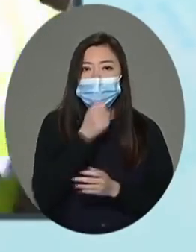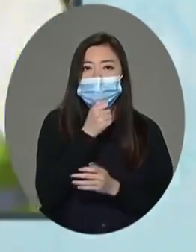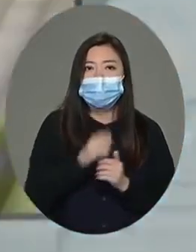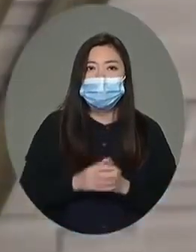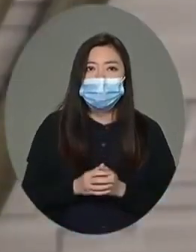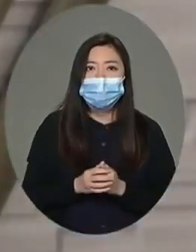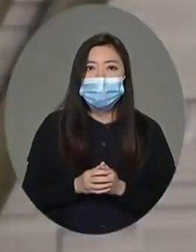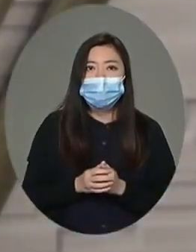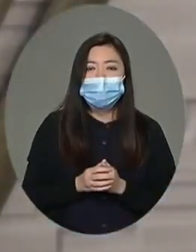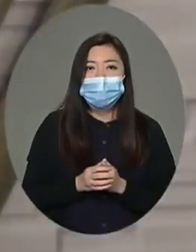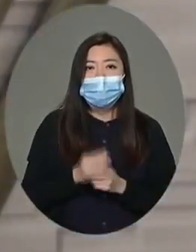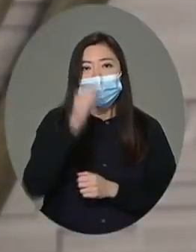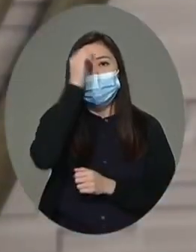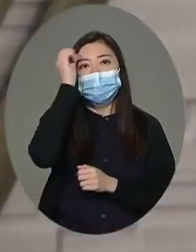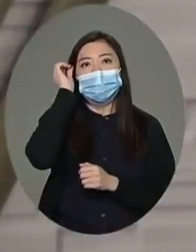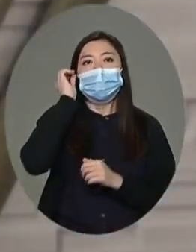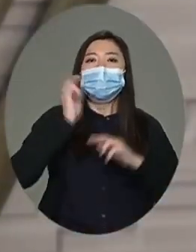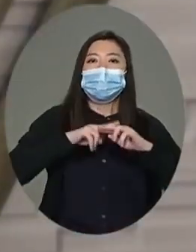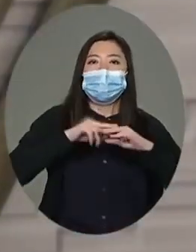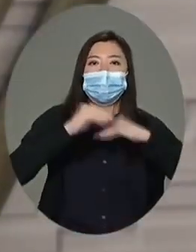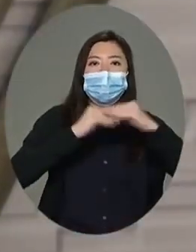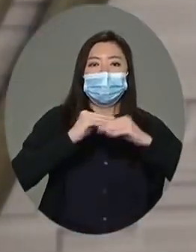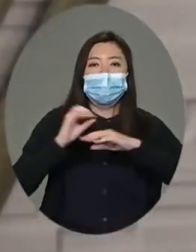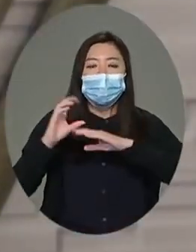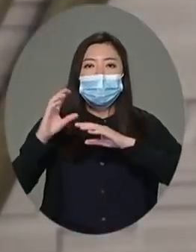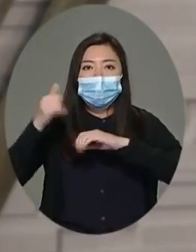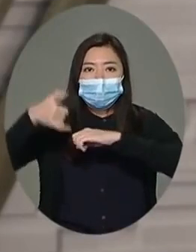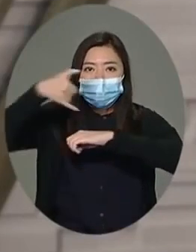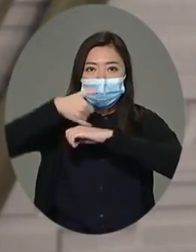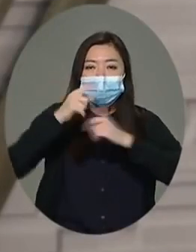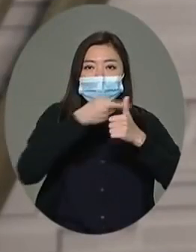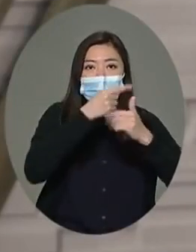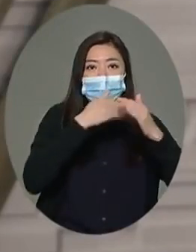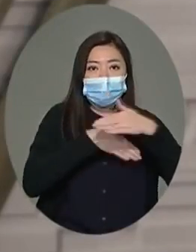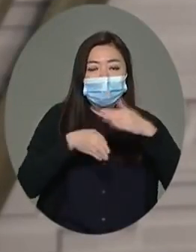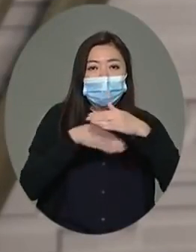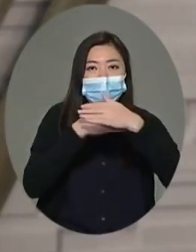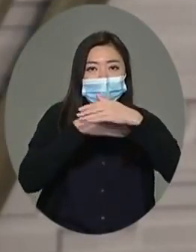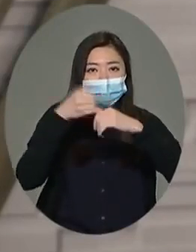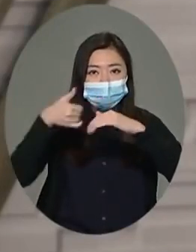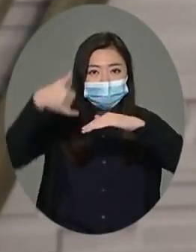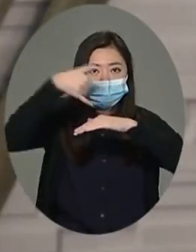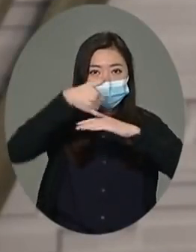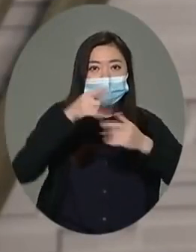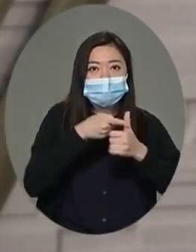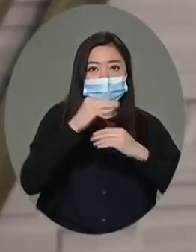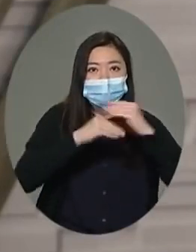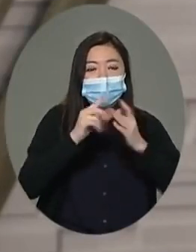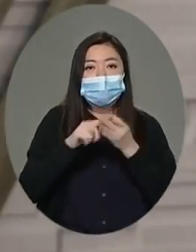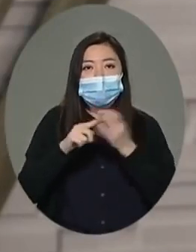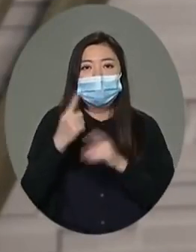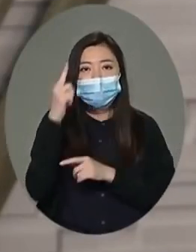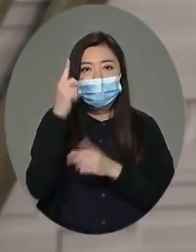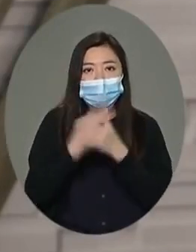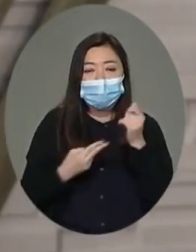道。 中国建设太空站的首个舱段天和核心舱昨天顺利进入轨道，国家